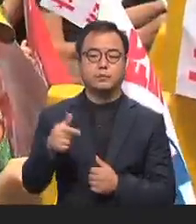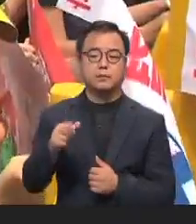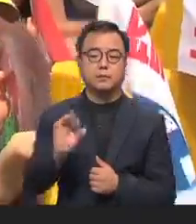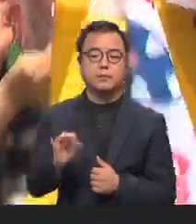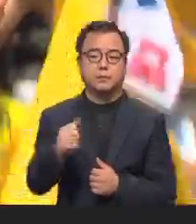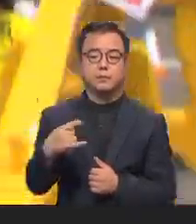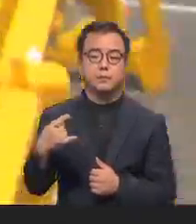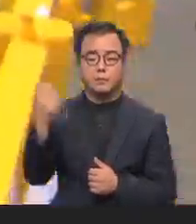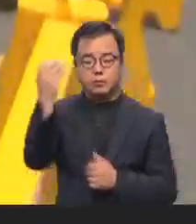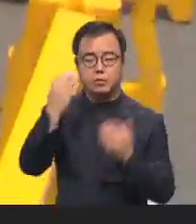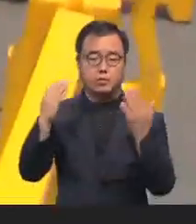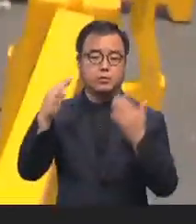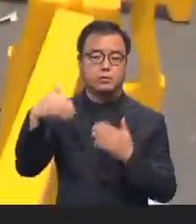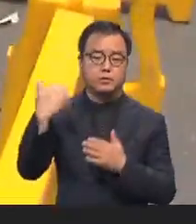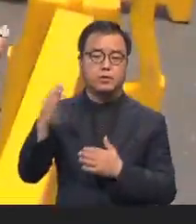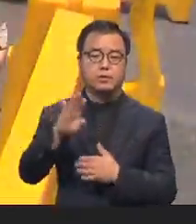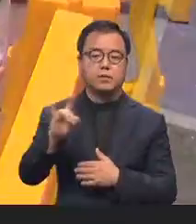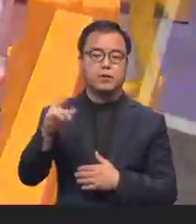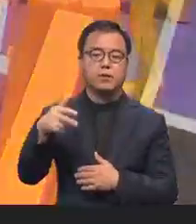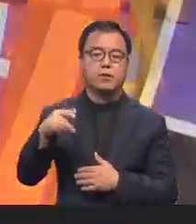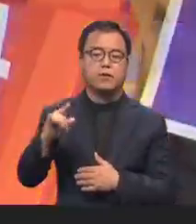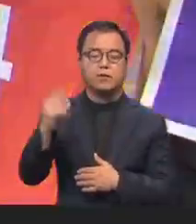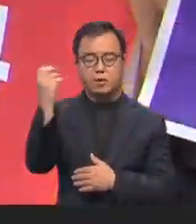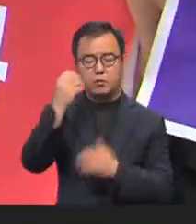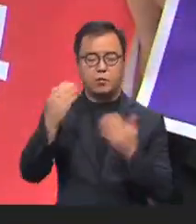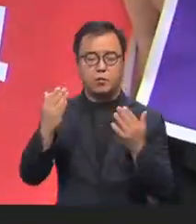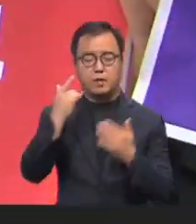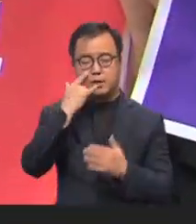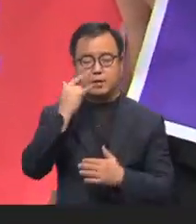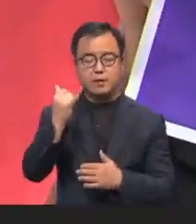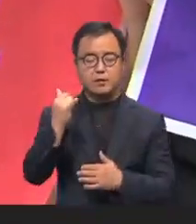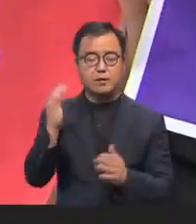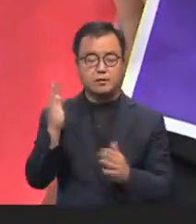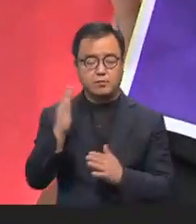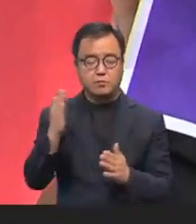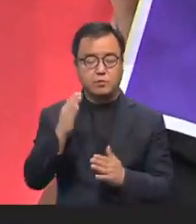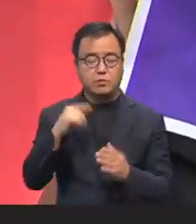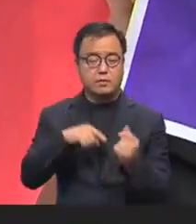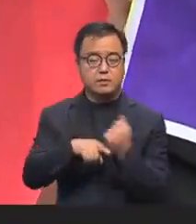이어 집회를 이어간 배재고 학부모들은 학생과 학부모 의견을 무시하고